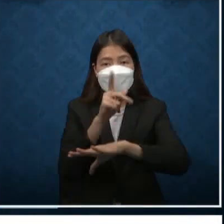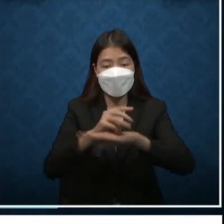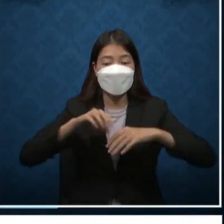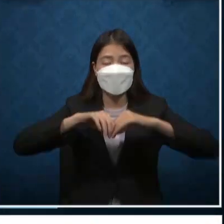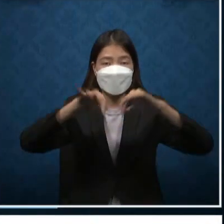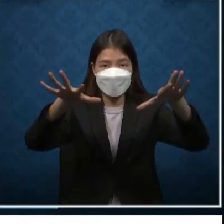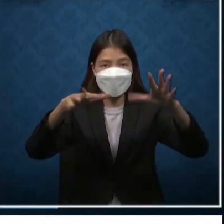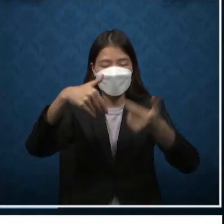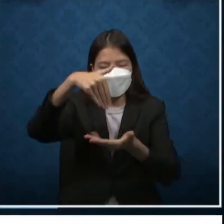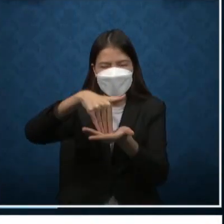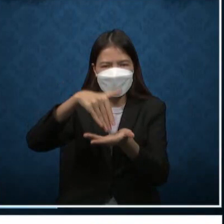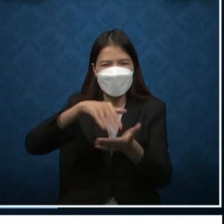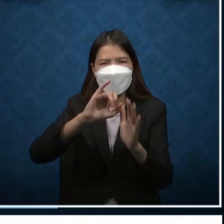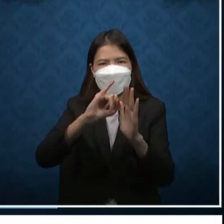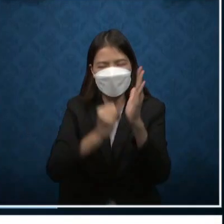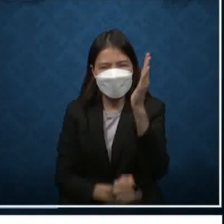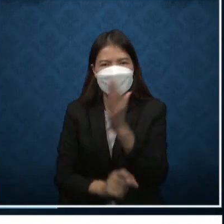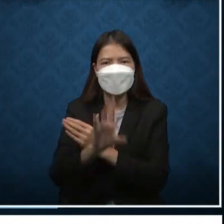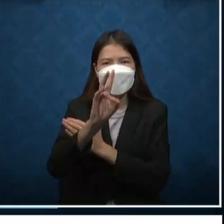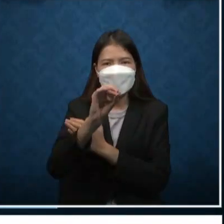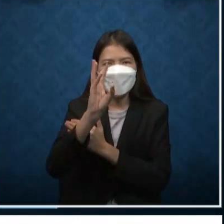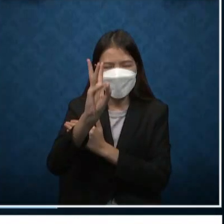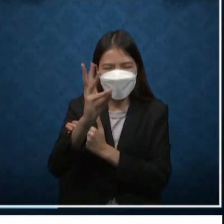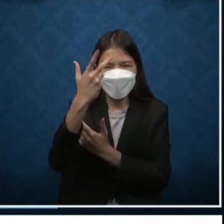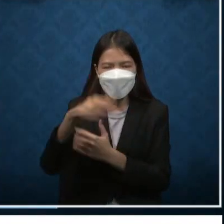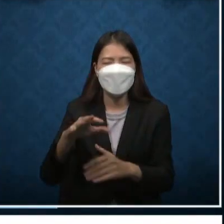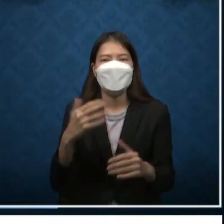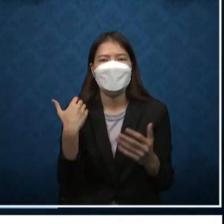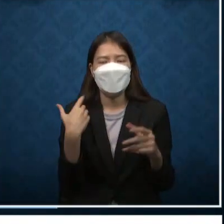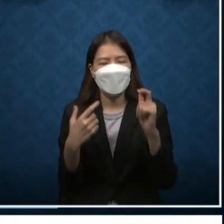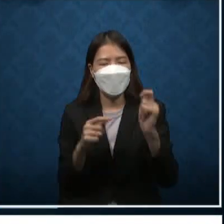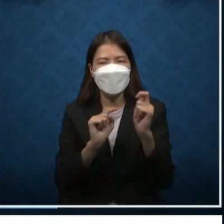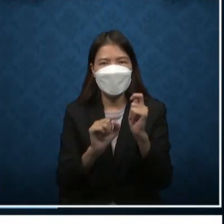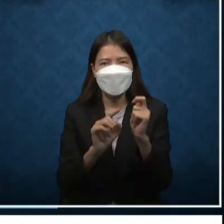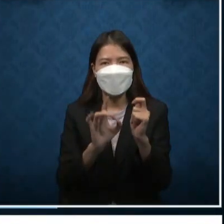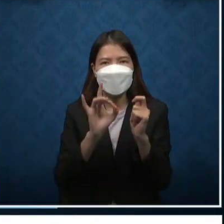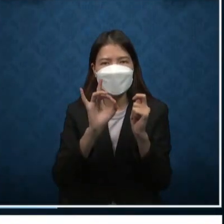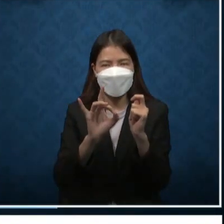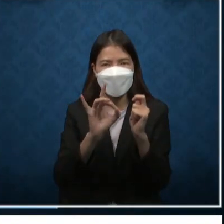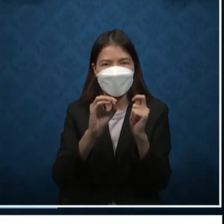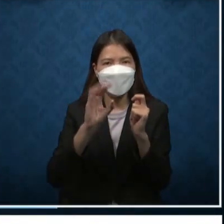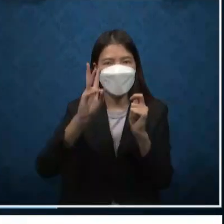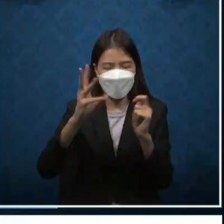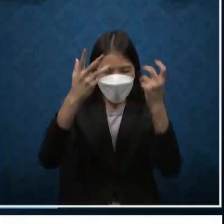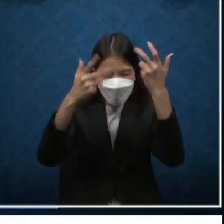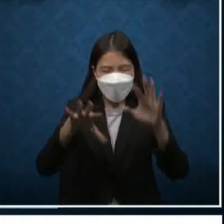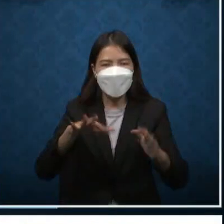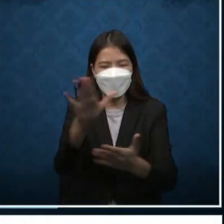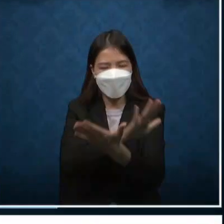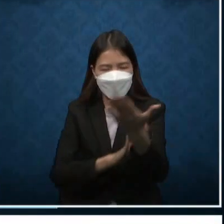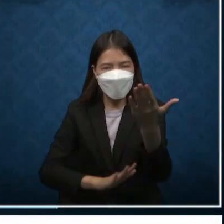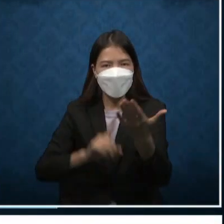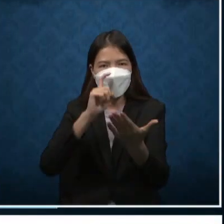สารกางกงหวด 76 กัหวัดที่วาการอำเภอ 876 อำเภอและศูยส่งเสริงพัฒนาปชายปไตประเทศ